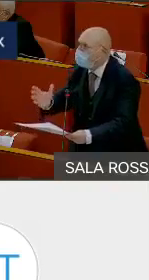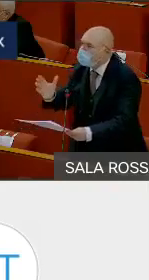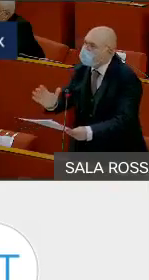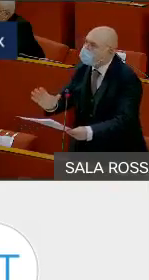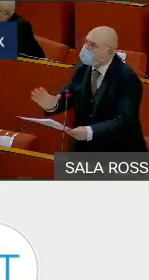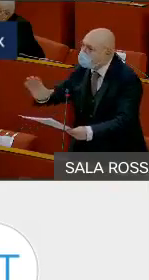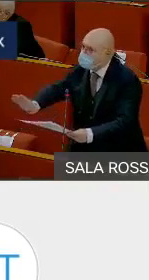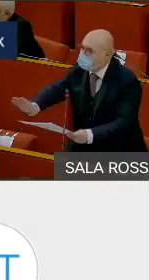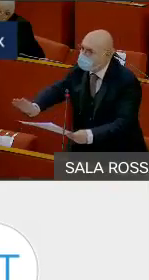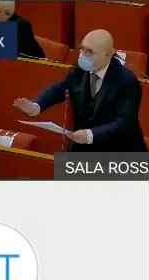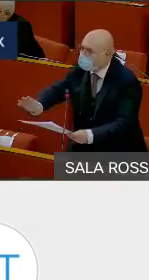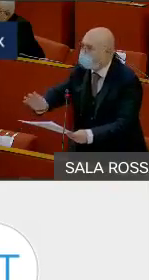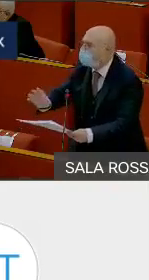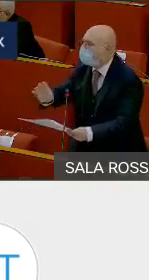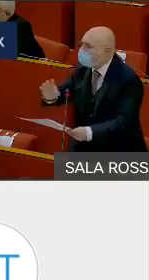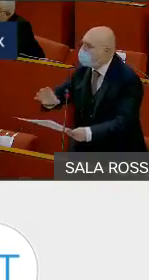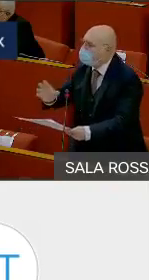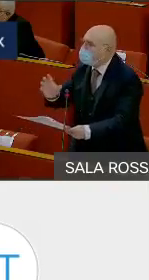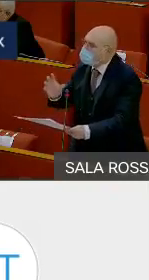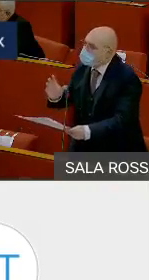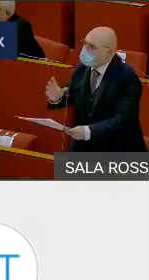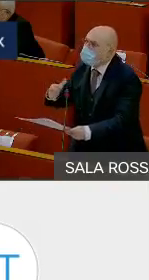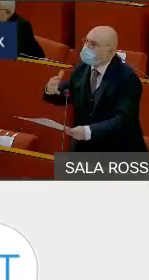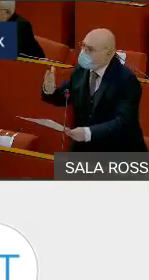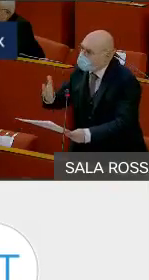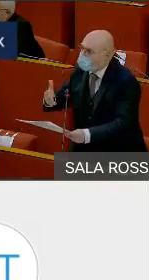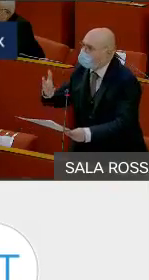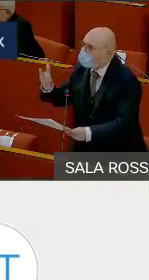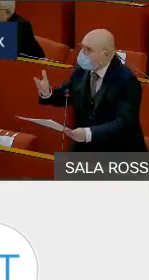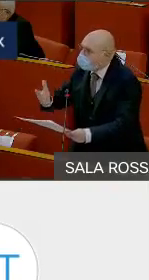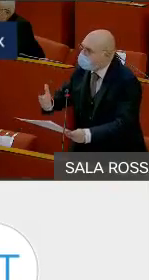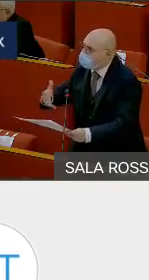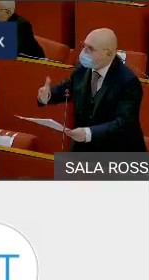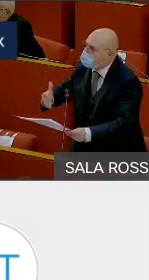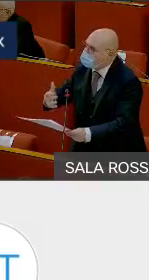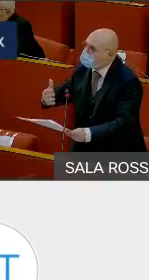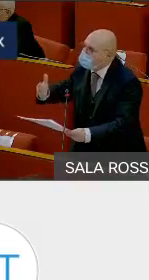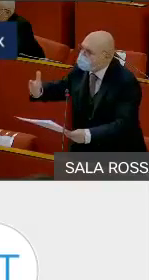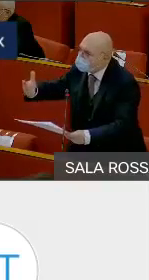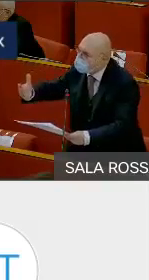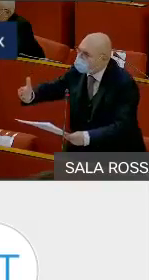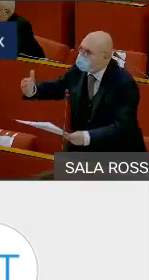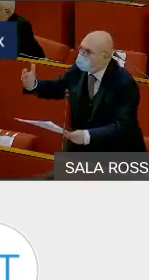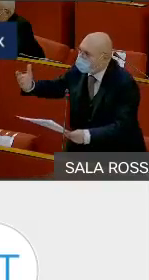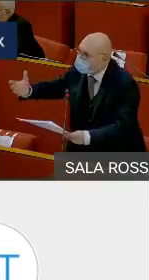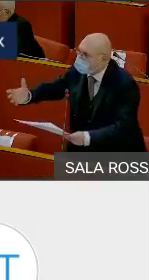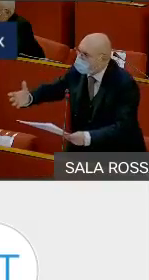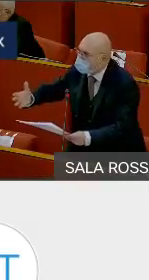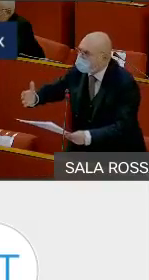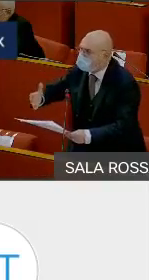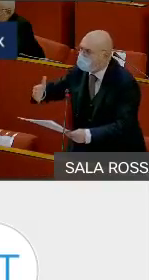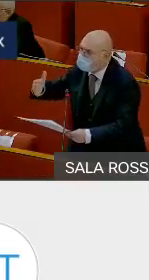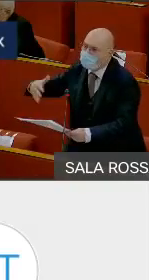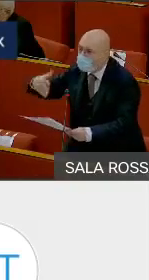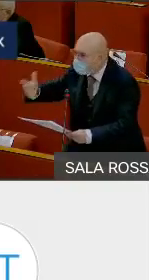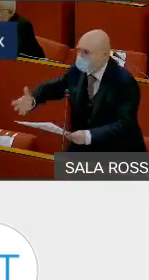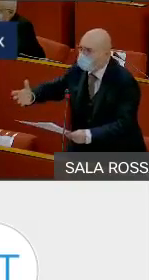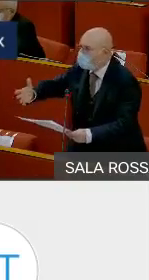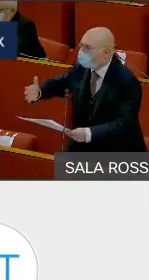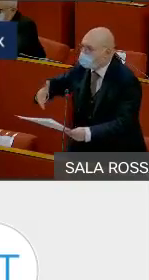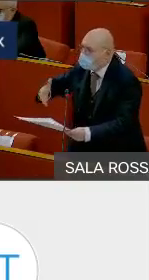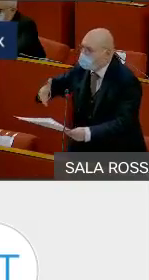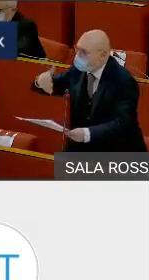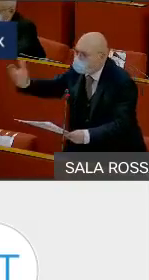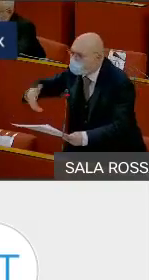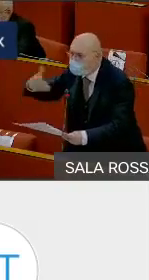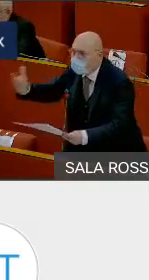perché fisso un valore rende più facile per il contadino che voglia acquisire un terreno per attività agricola magari da un